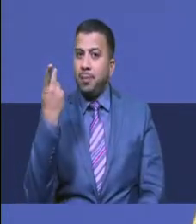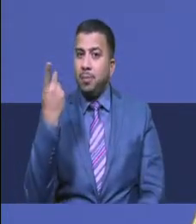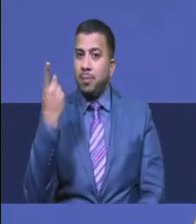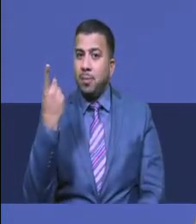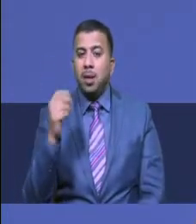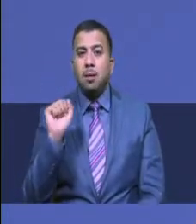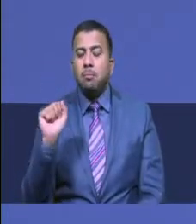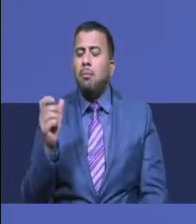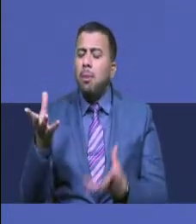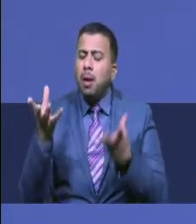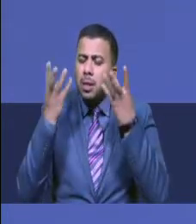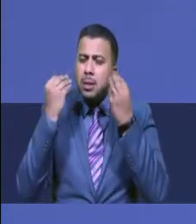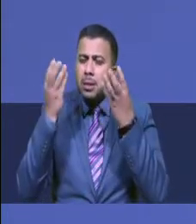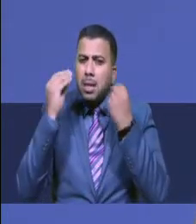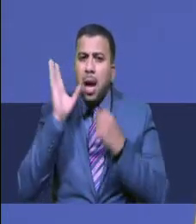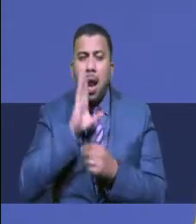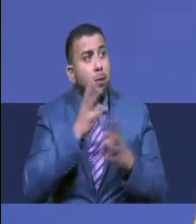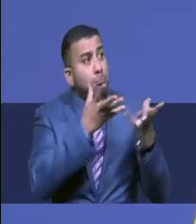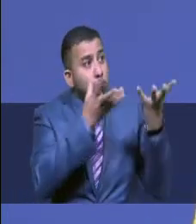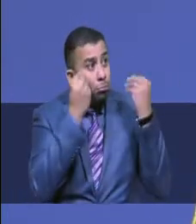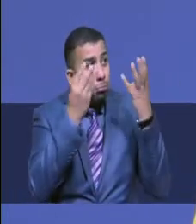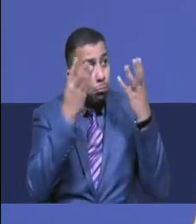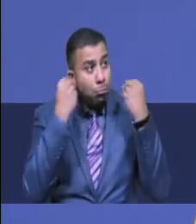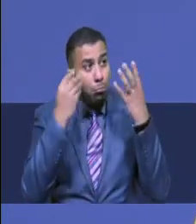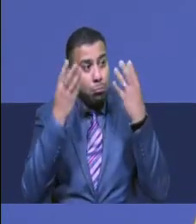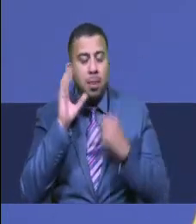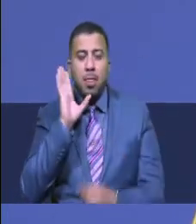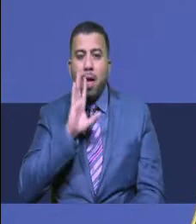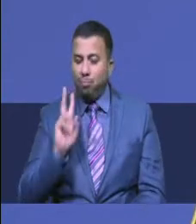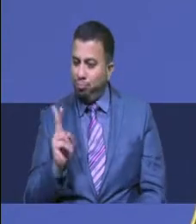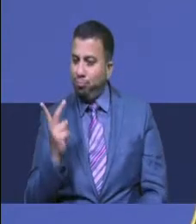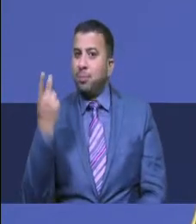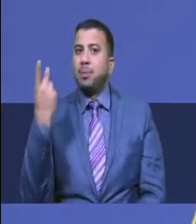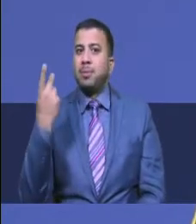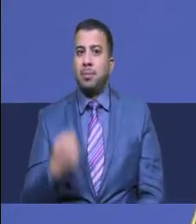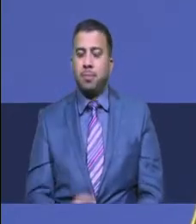بما نتعلمه من الآخرين.